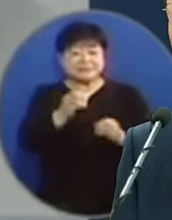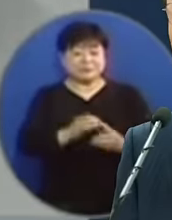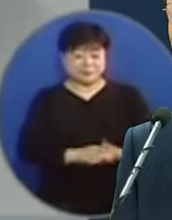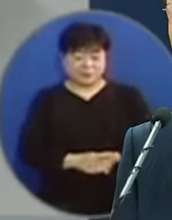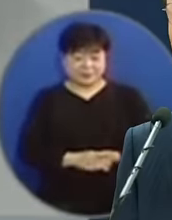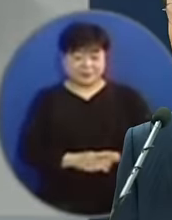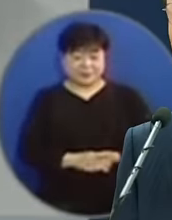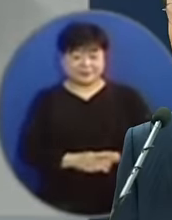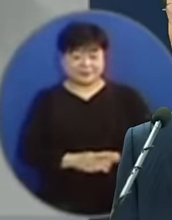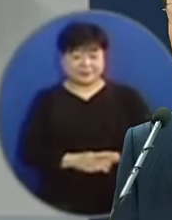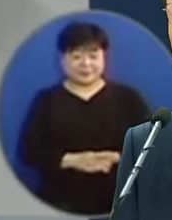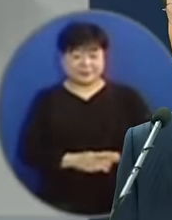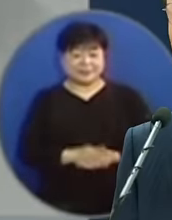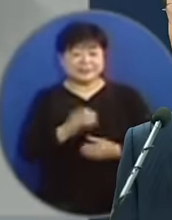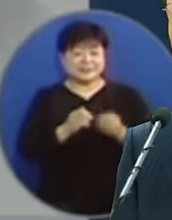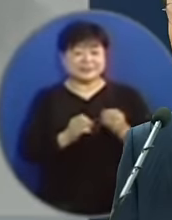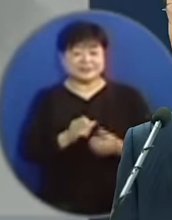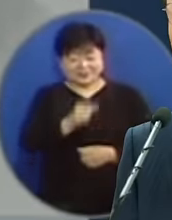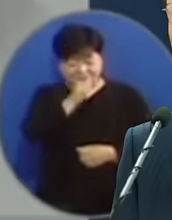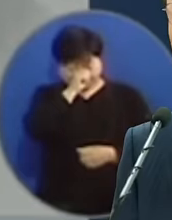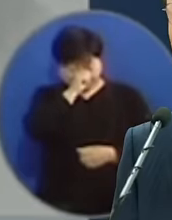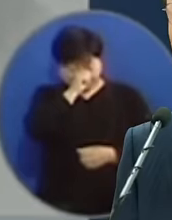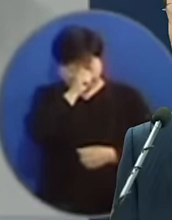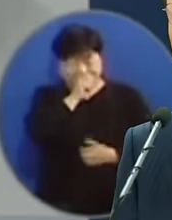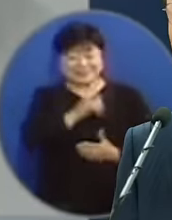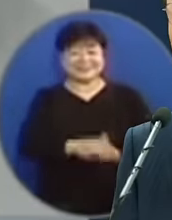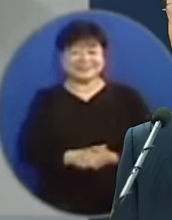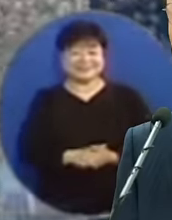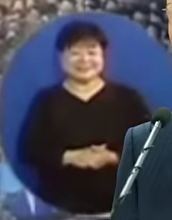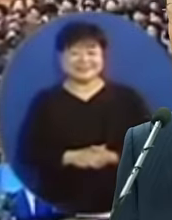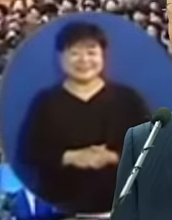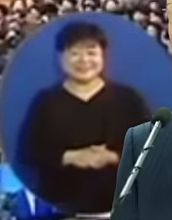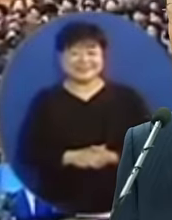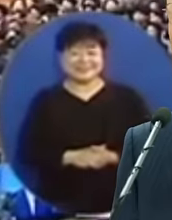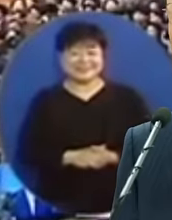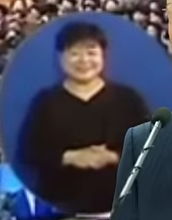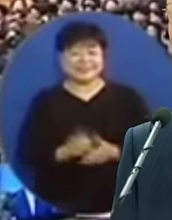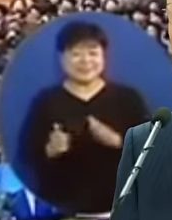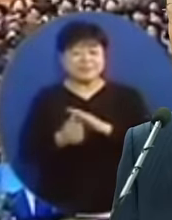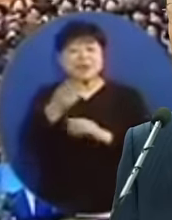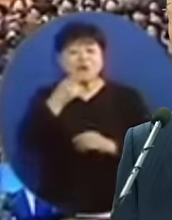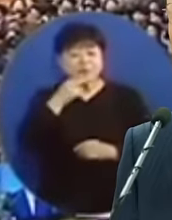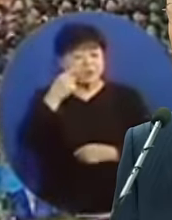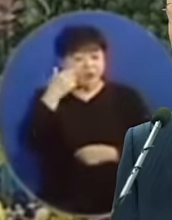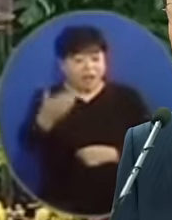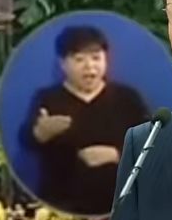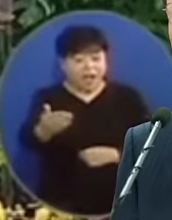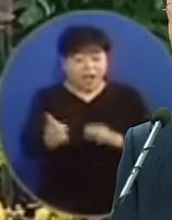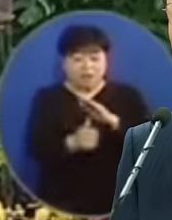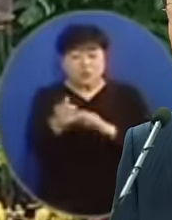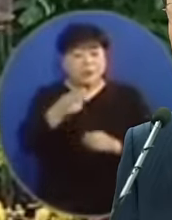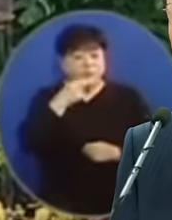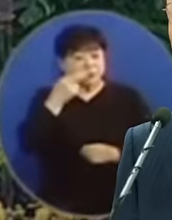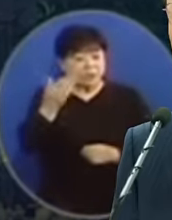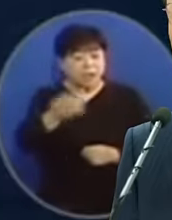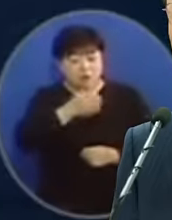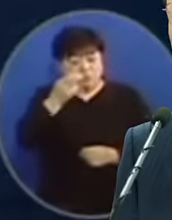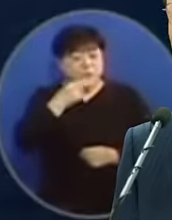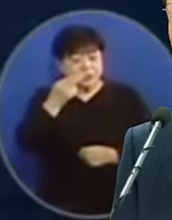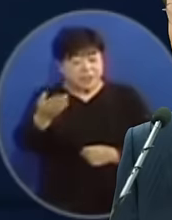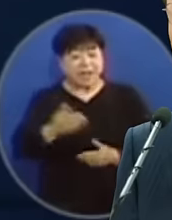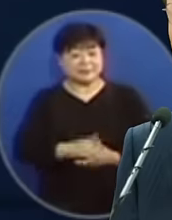들어보십시오. 시인데 제가 읽어보니 하도 좋아서 여러분이 읽어드리려고 하는 것입니다. 희망이 없는가? 소망이 없는가? 꿈이